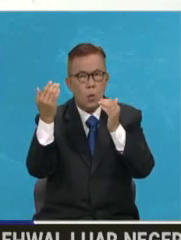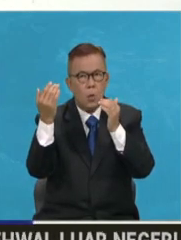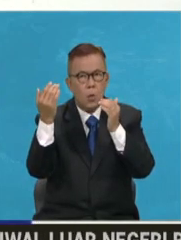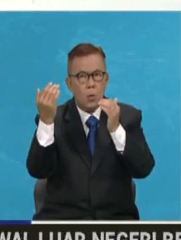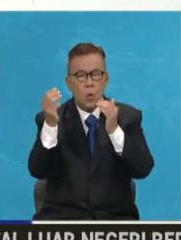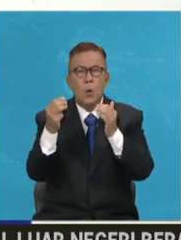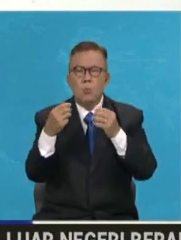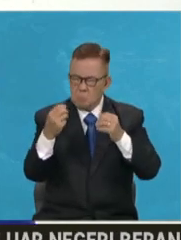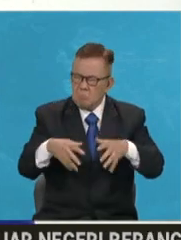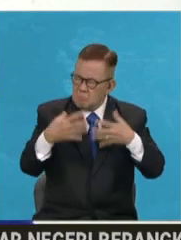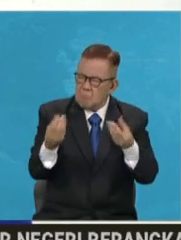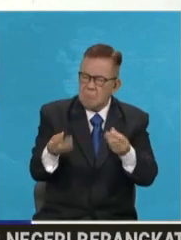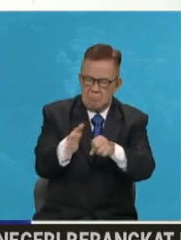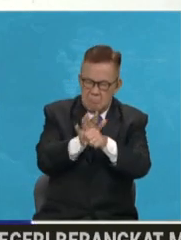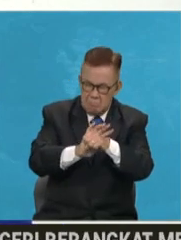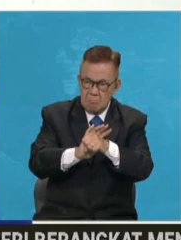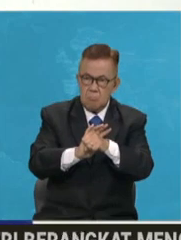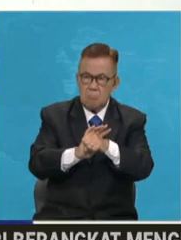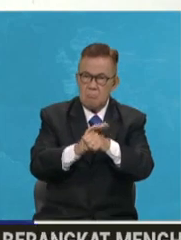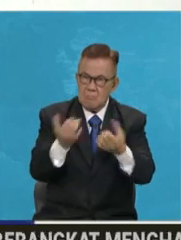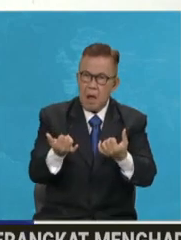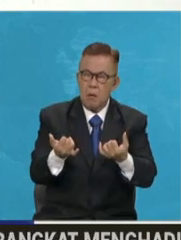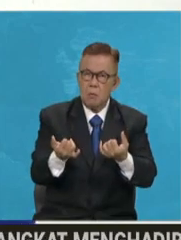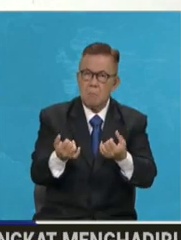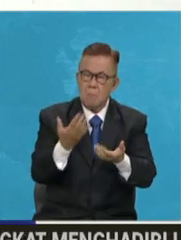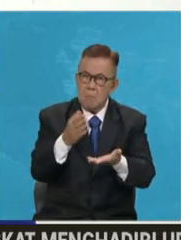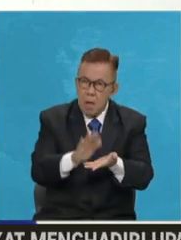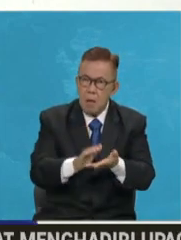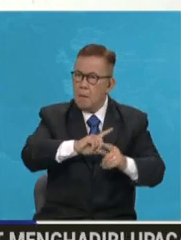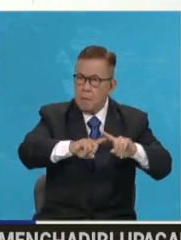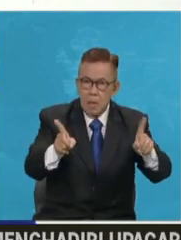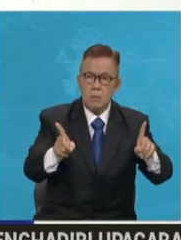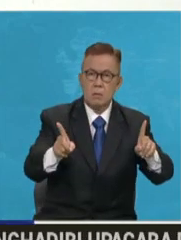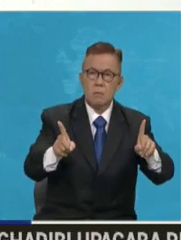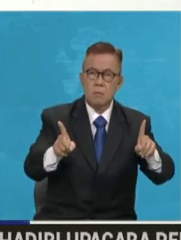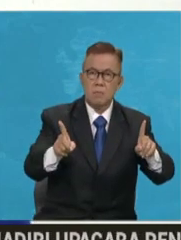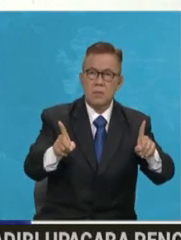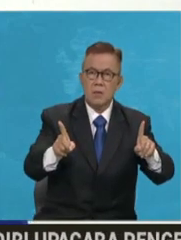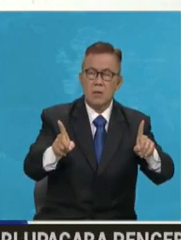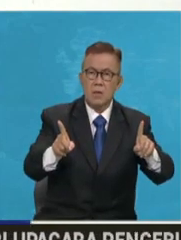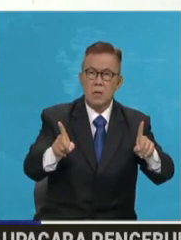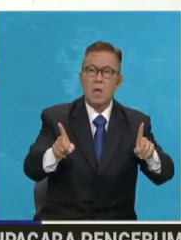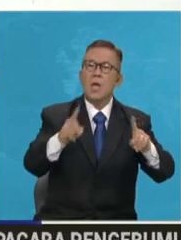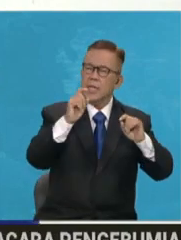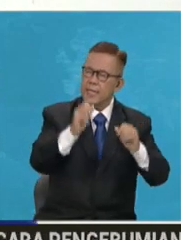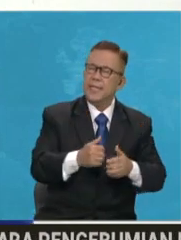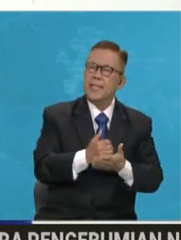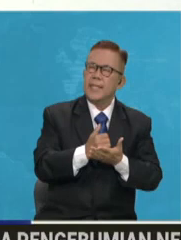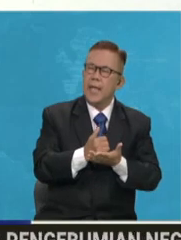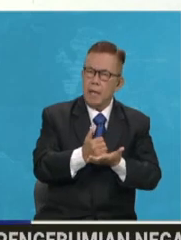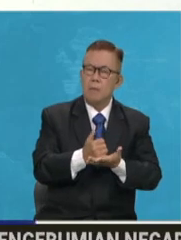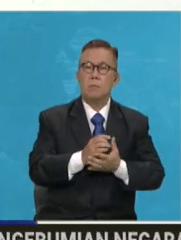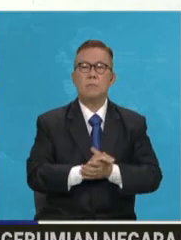waktu yang cukup pencapai tetapi dari sana rata-rata para pendidik ya dapat menguasai